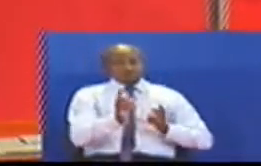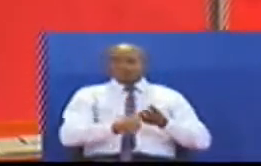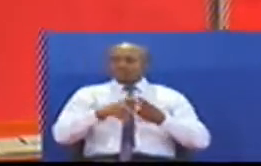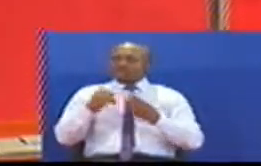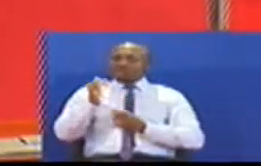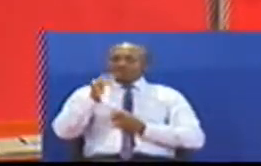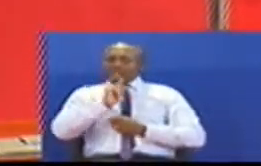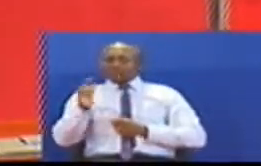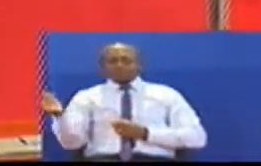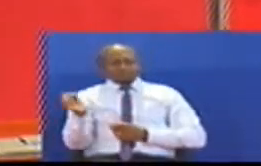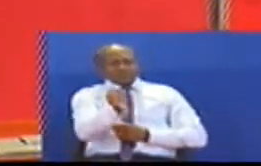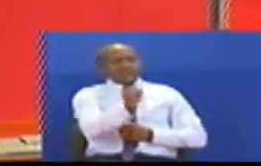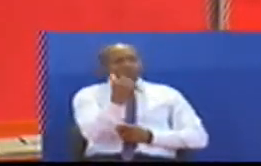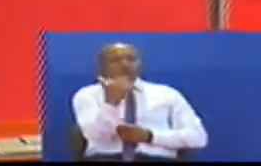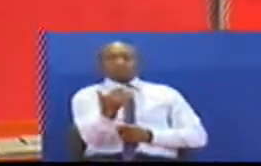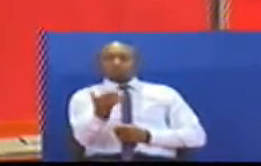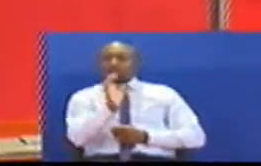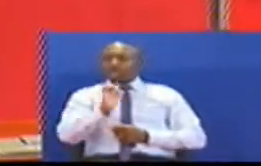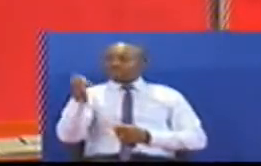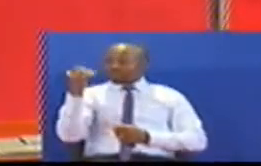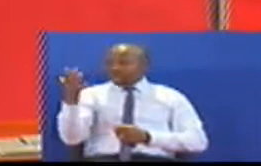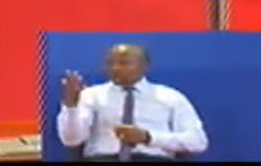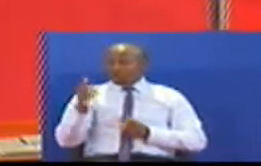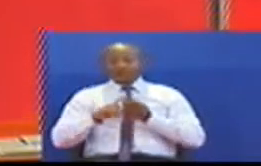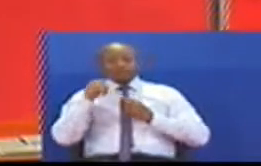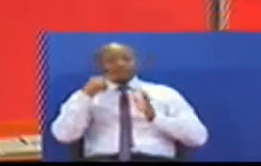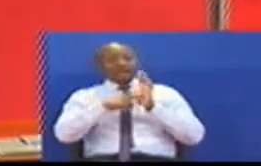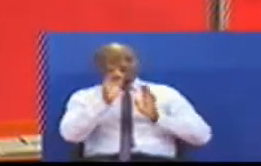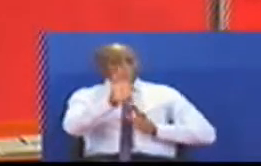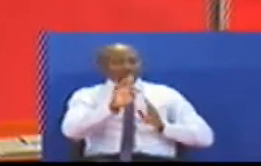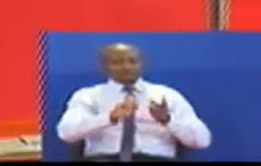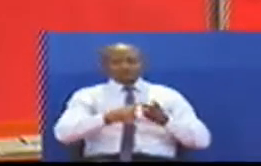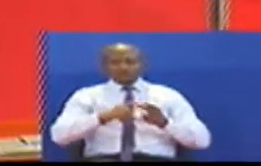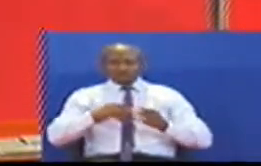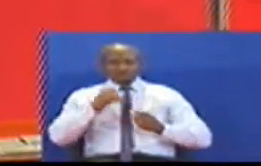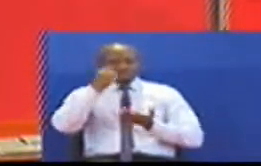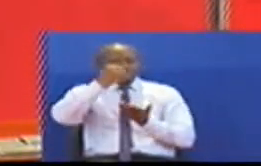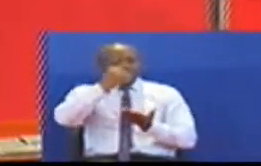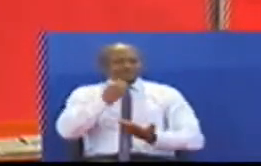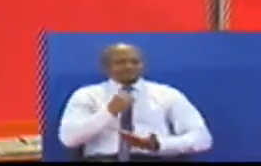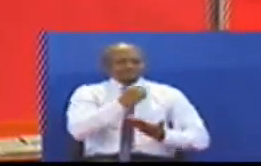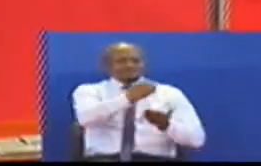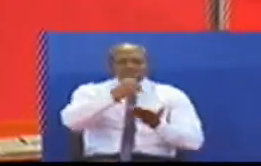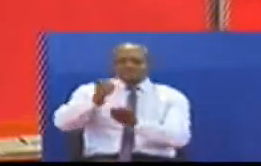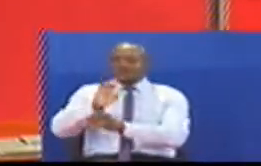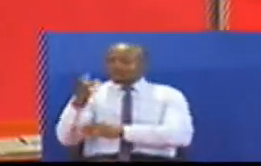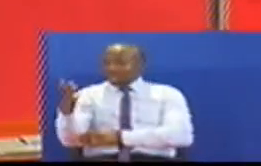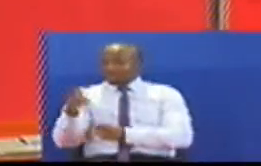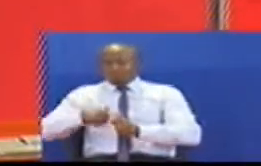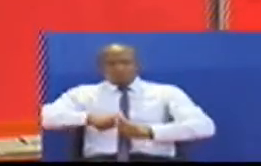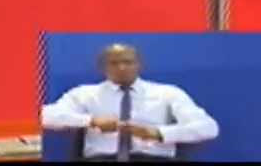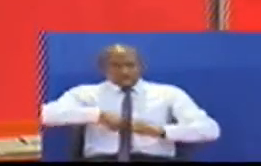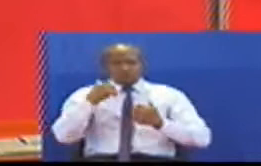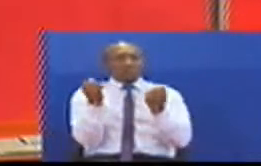ukipeleka watoto 5,000, tafsiri yake ni kwamba yani ukawapa hiyo mitaji ambayo wameitengeneza wao